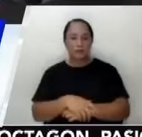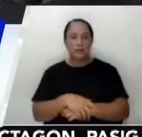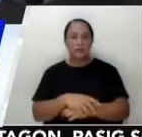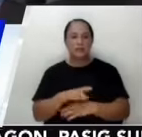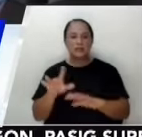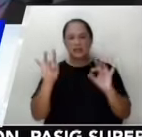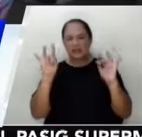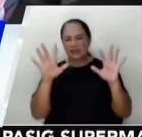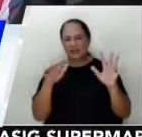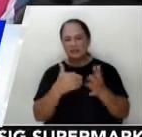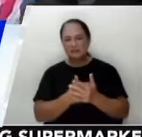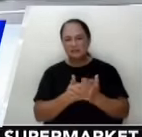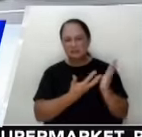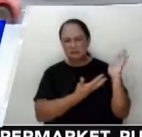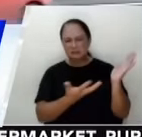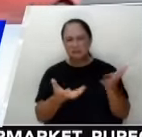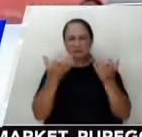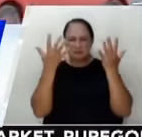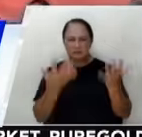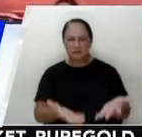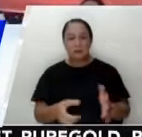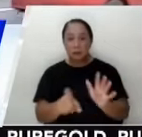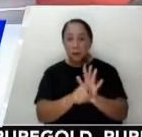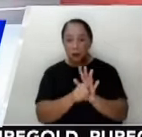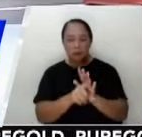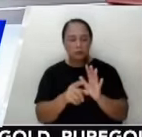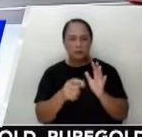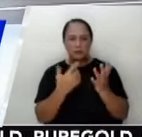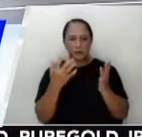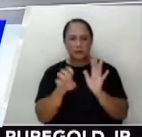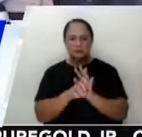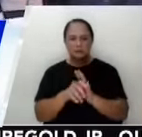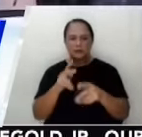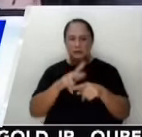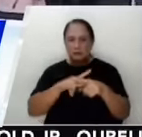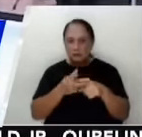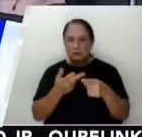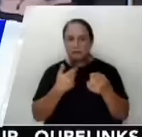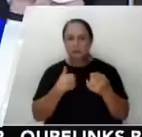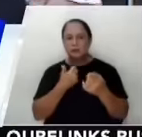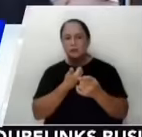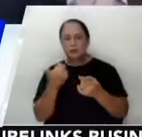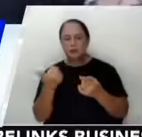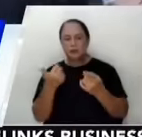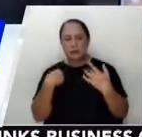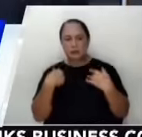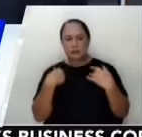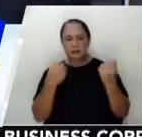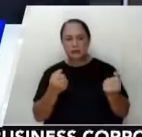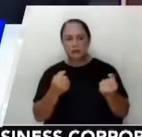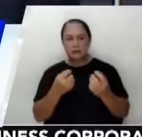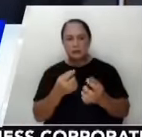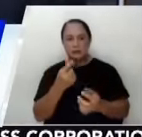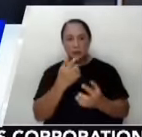huwag magdala ng mga bawal tulad ng mga patalim at mga maaaring magdulot ng pagliyab.